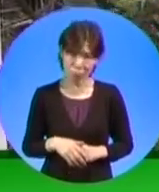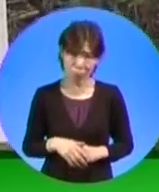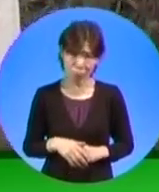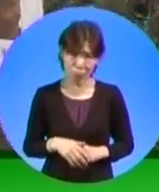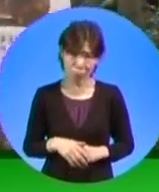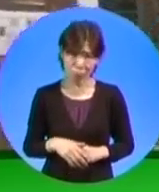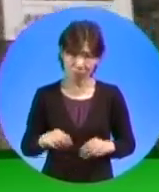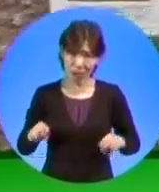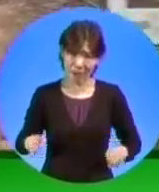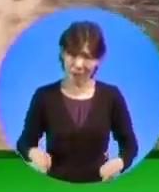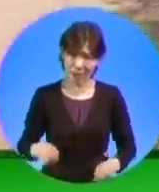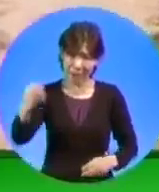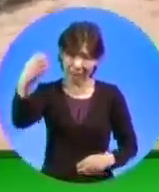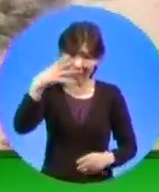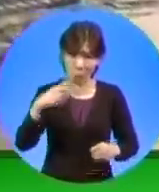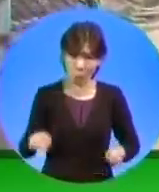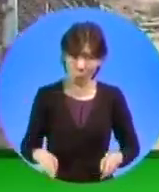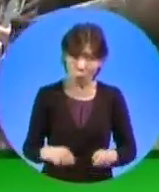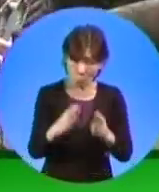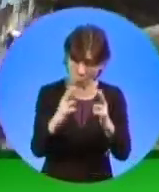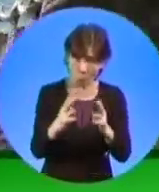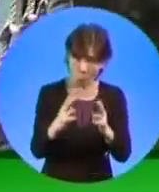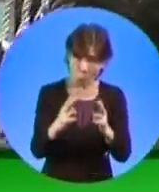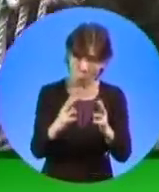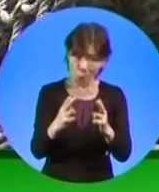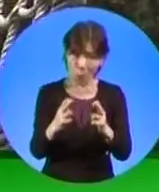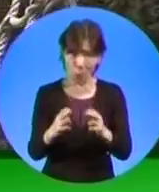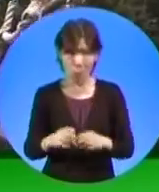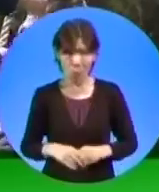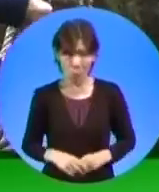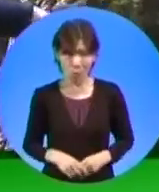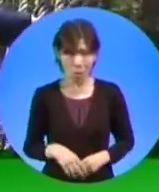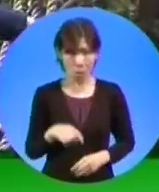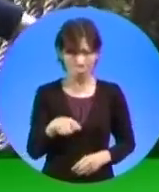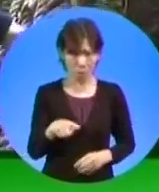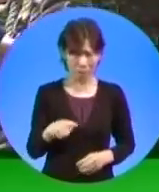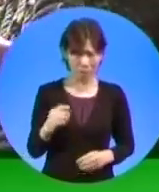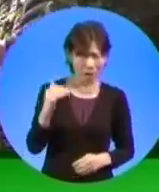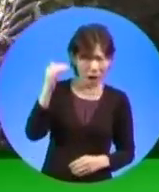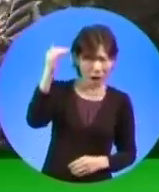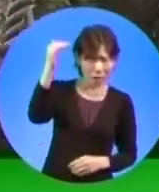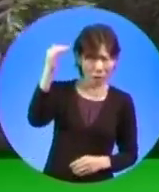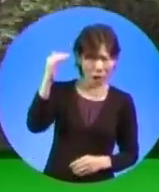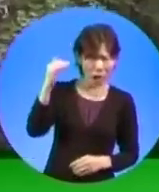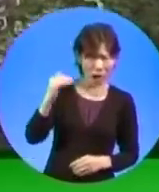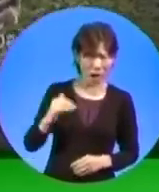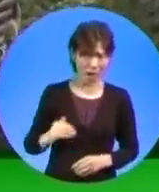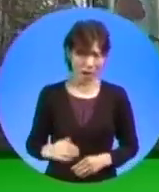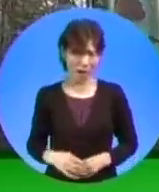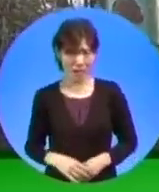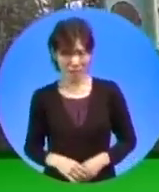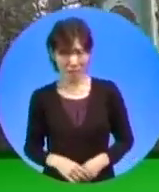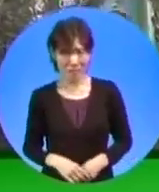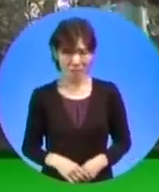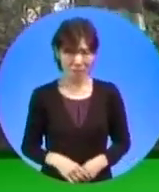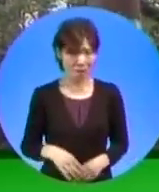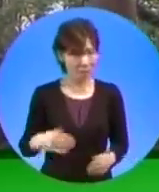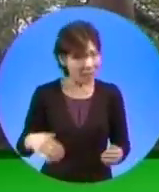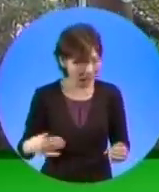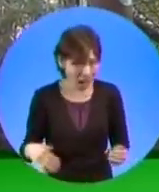これもしかして太陽の塔。あ、これ結構高いけどま